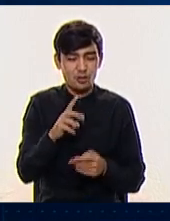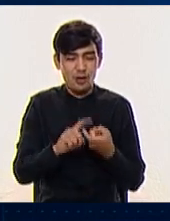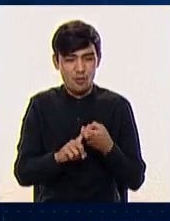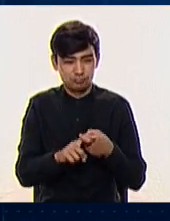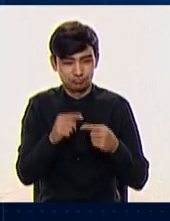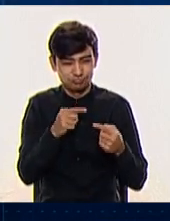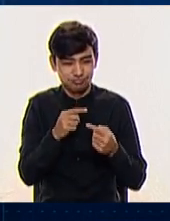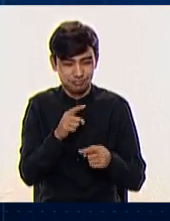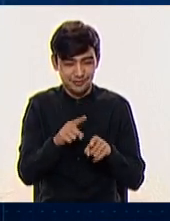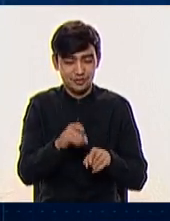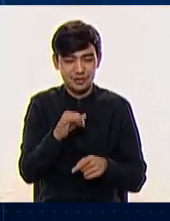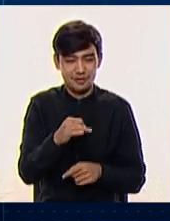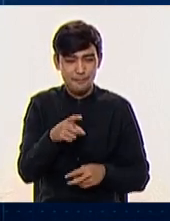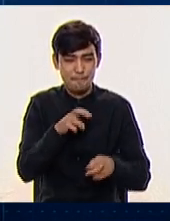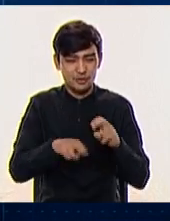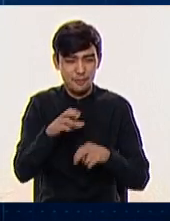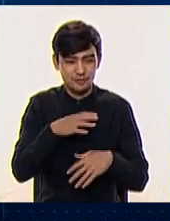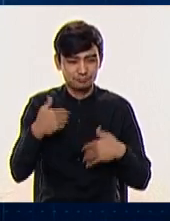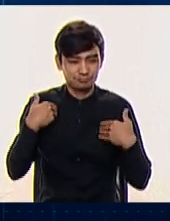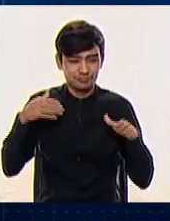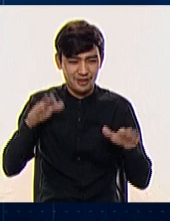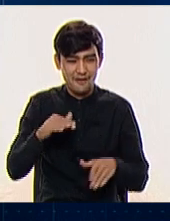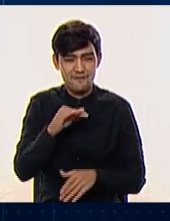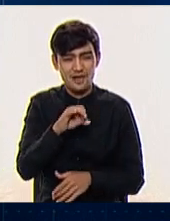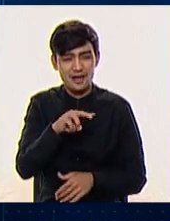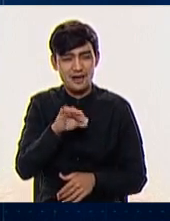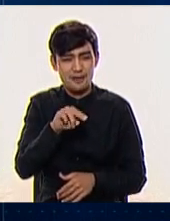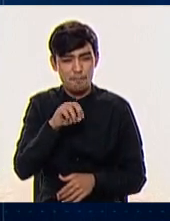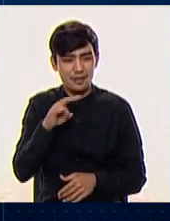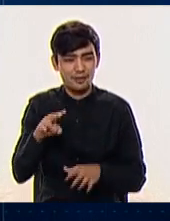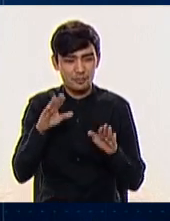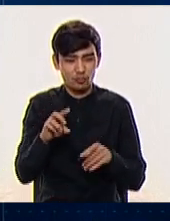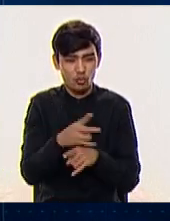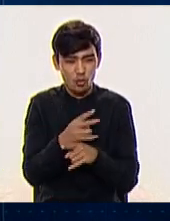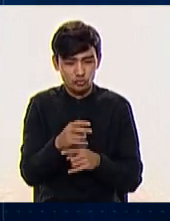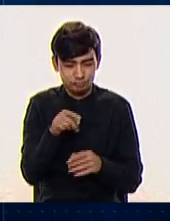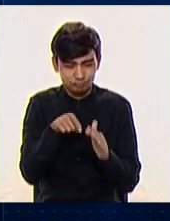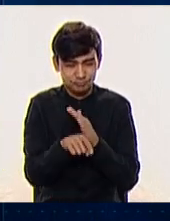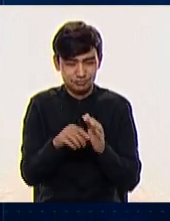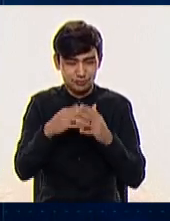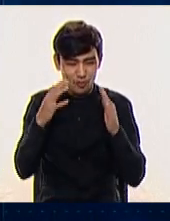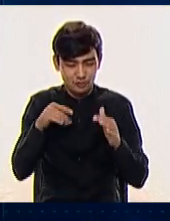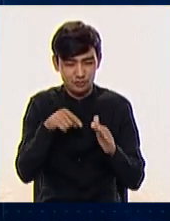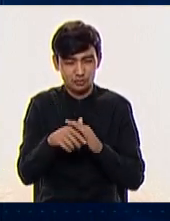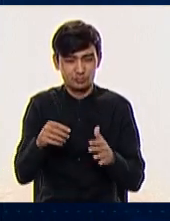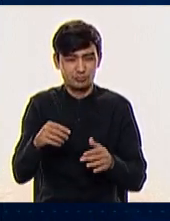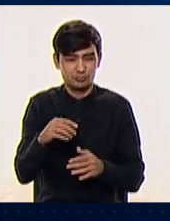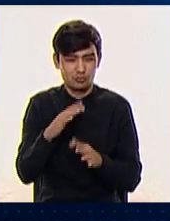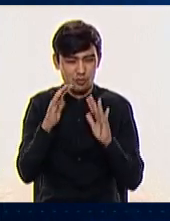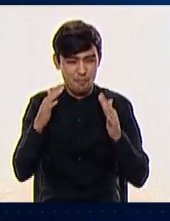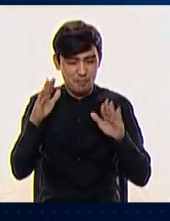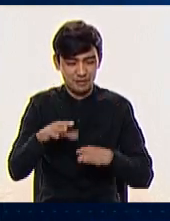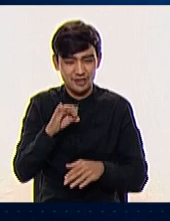вирусами, активизировались в поисках летучих мышей на Филиппинах. Под покровом ночи они пробираются через густые джунгли при